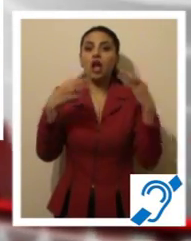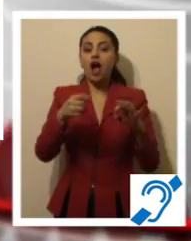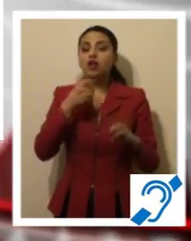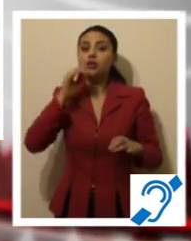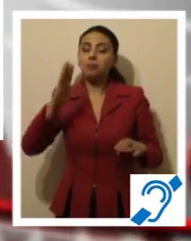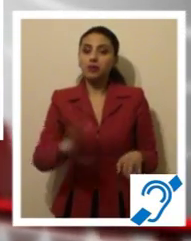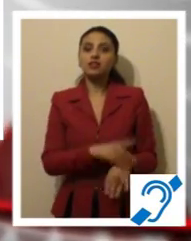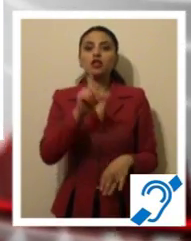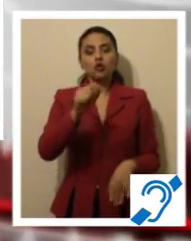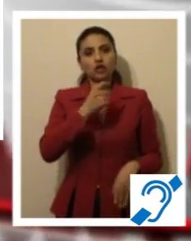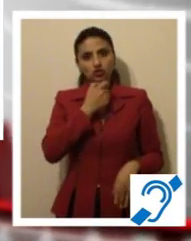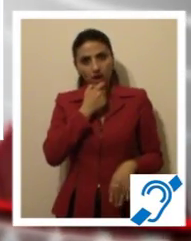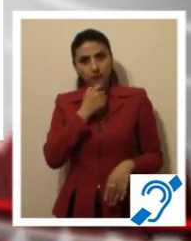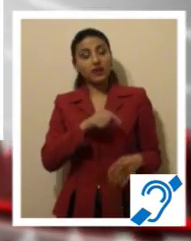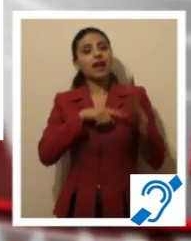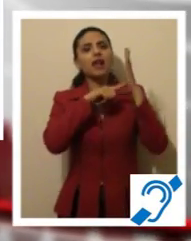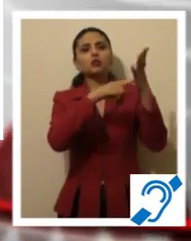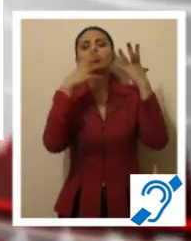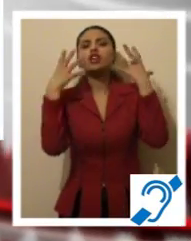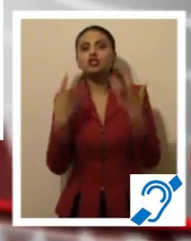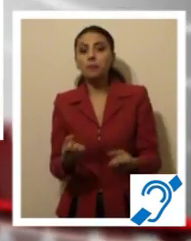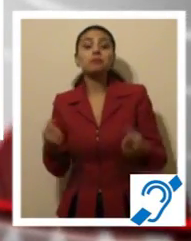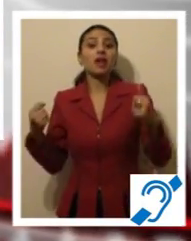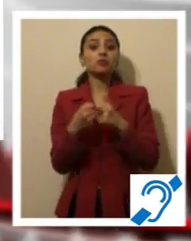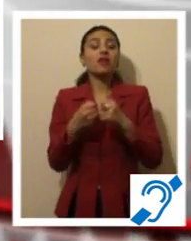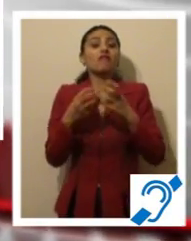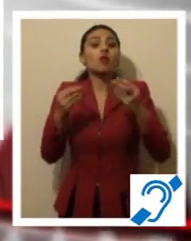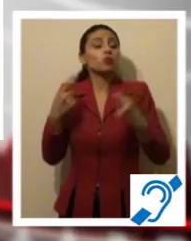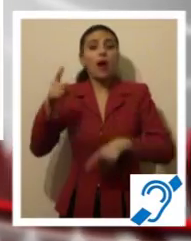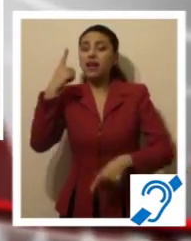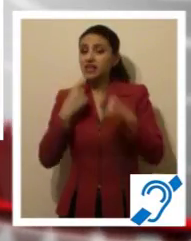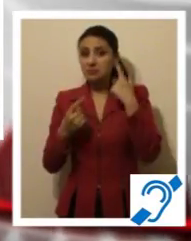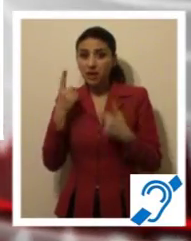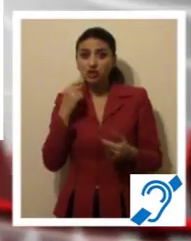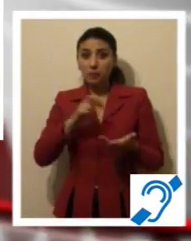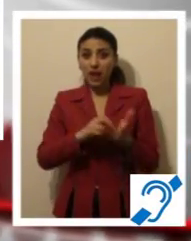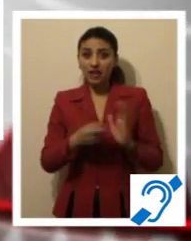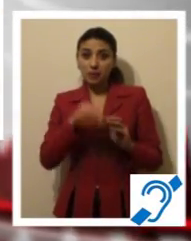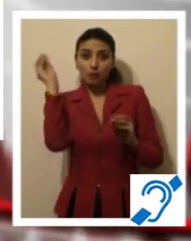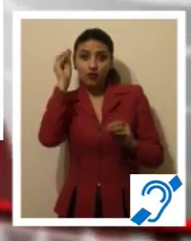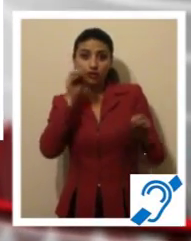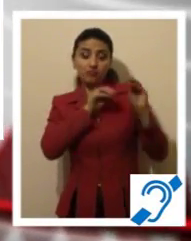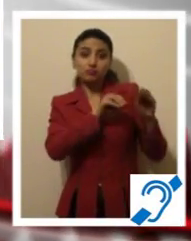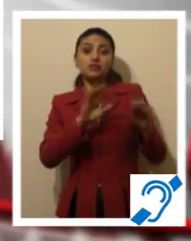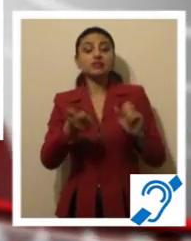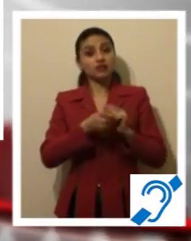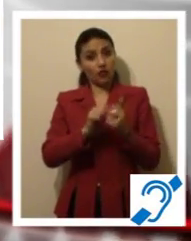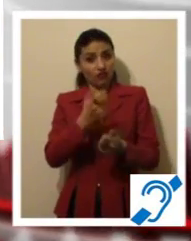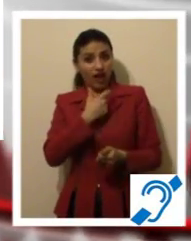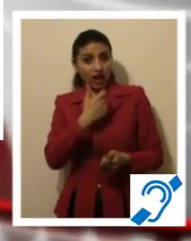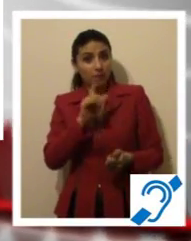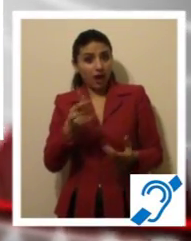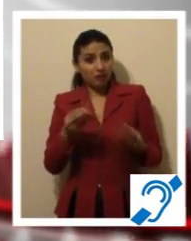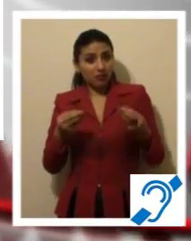peste 20 de ani. De aici rezultă că se accidentează mai ales lucrătorii fără experiență și pregătire profesională sau cei cu vechime, la care